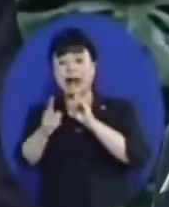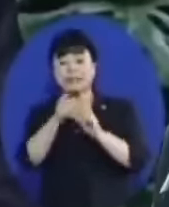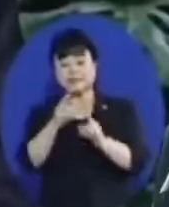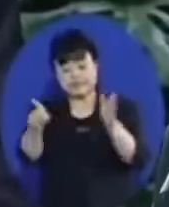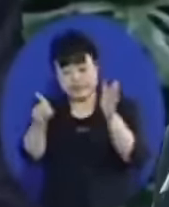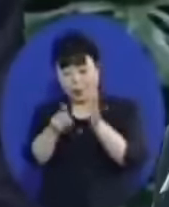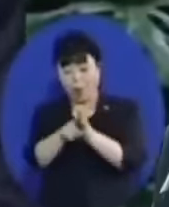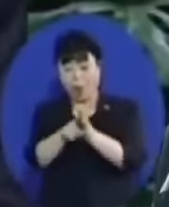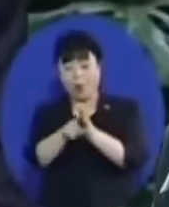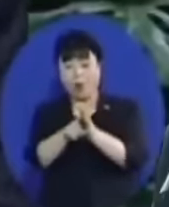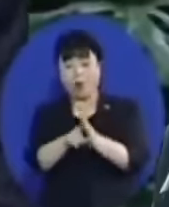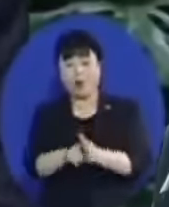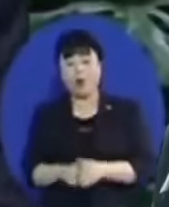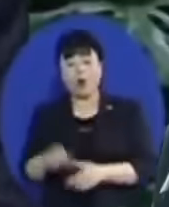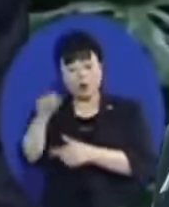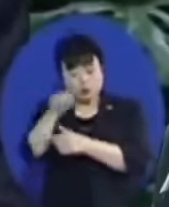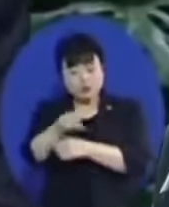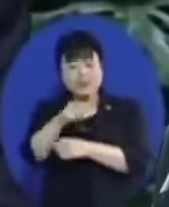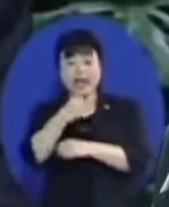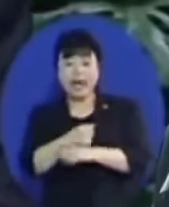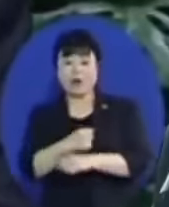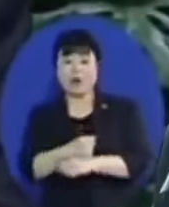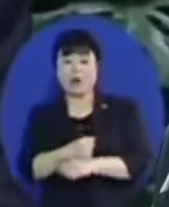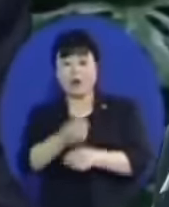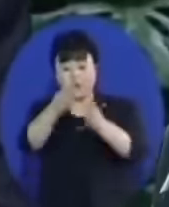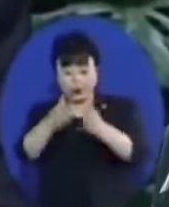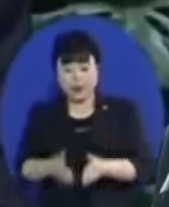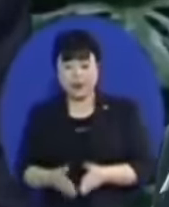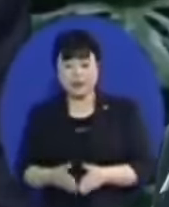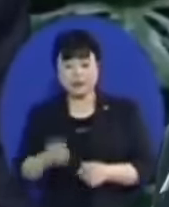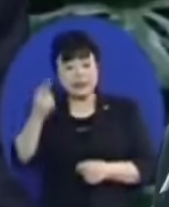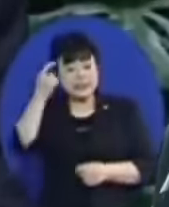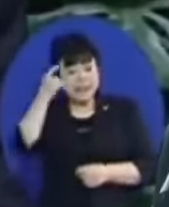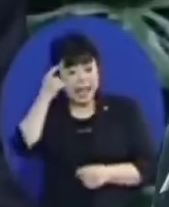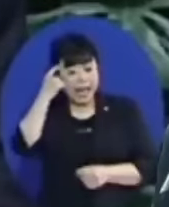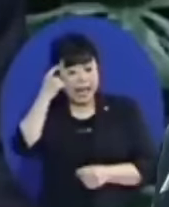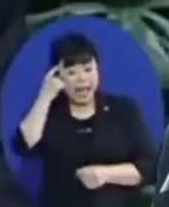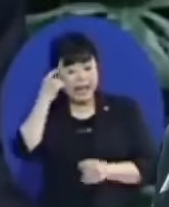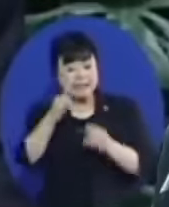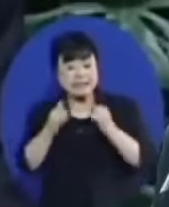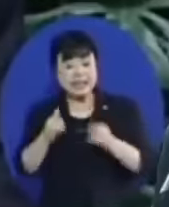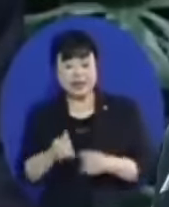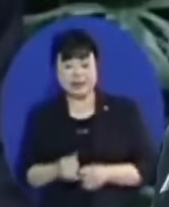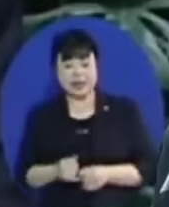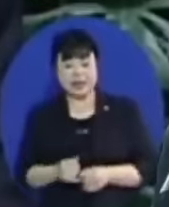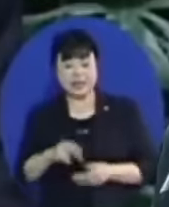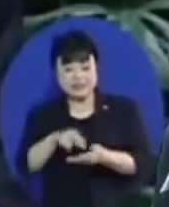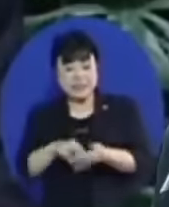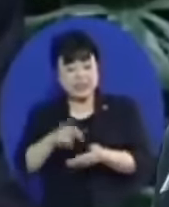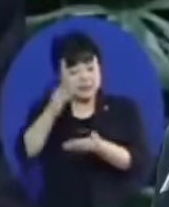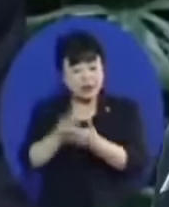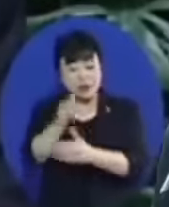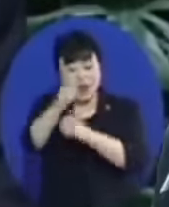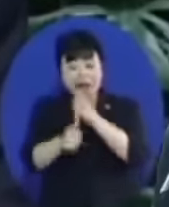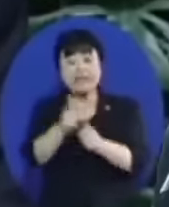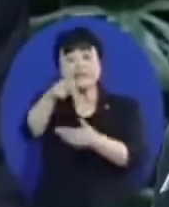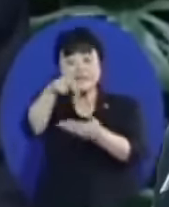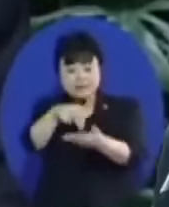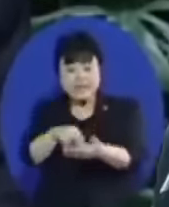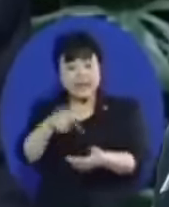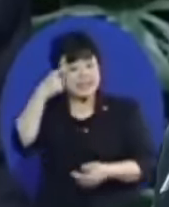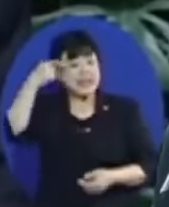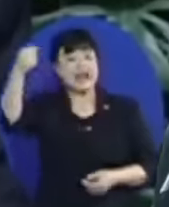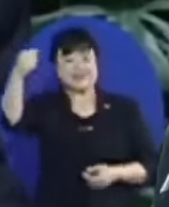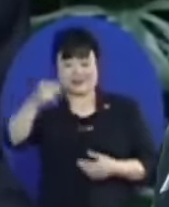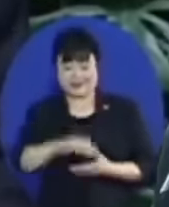믿고 묵상하고 들음으로 우리의 생각을 인간의 차원에서 생각하지 말고 하나님의 차원에서 생각해야